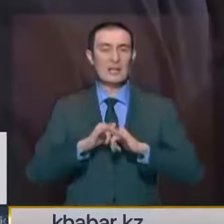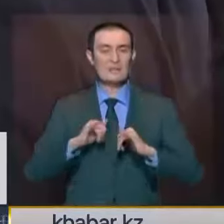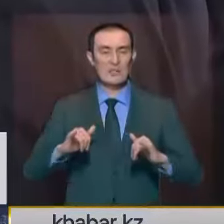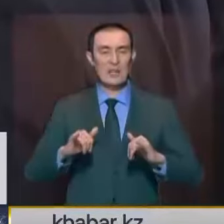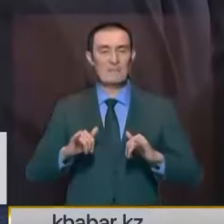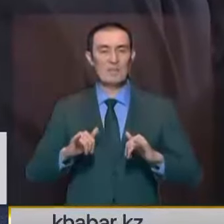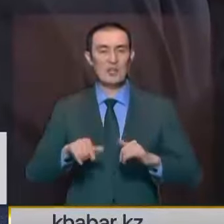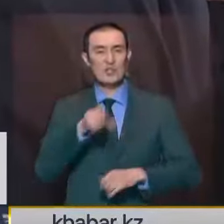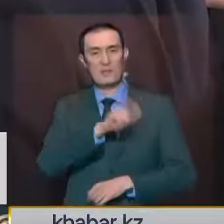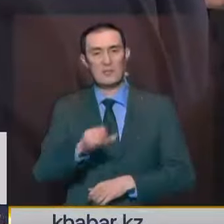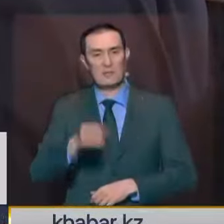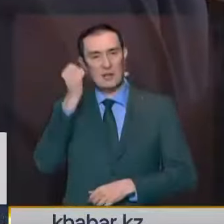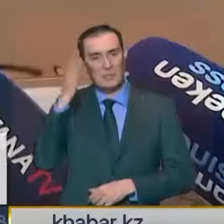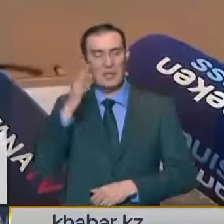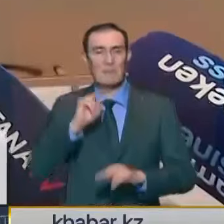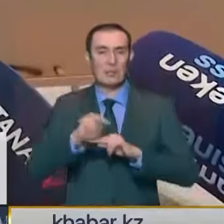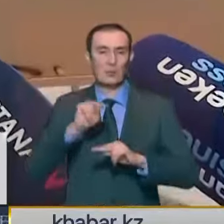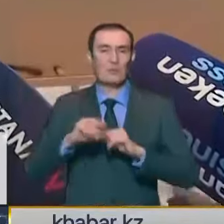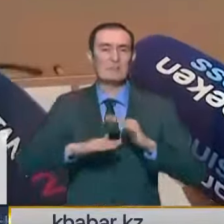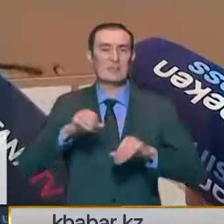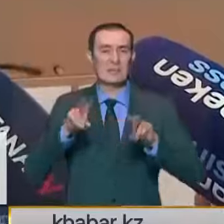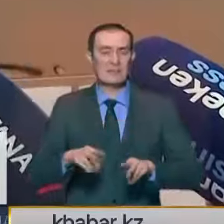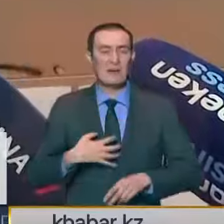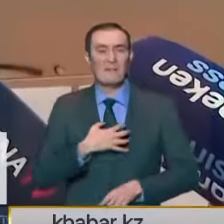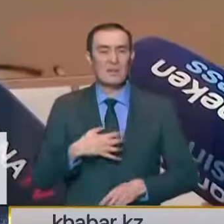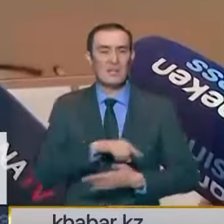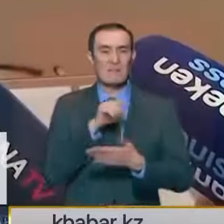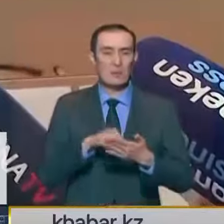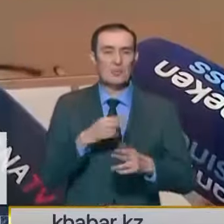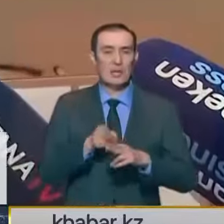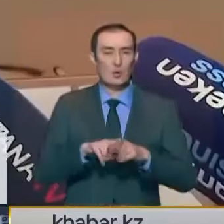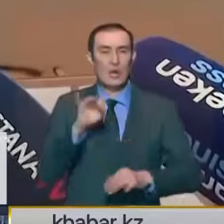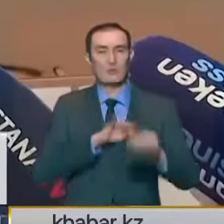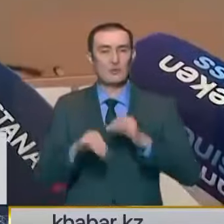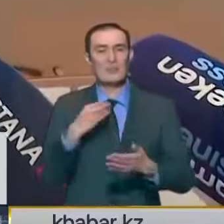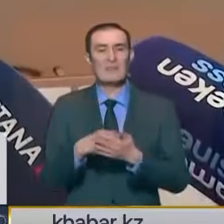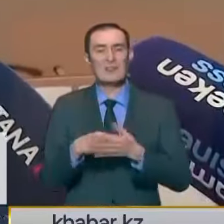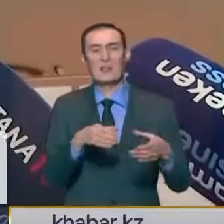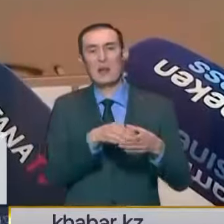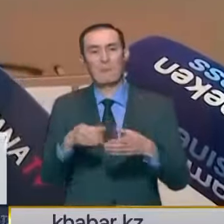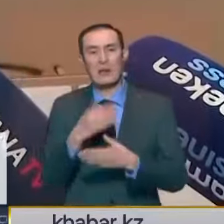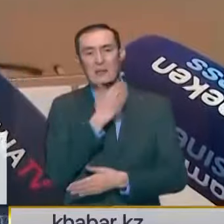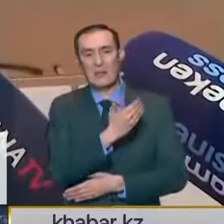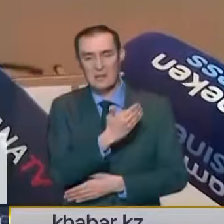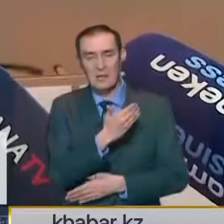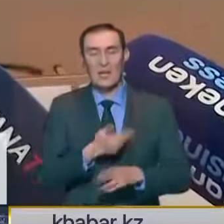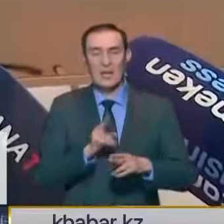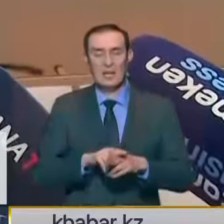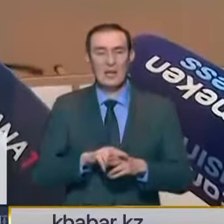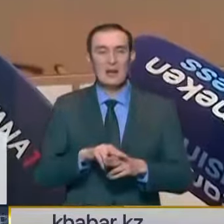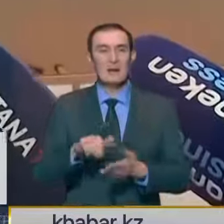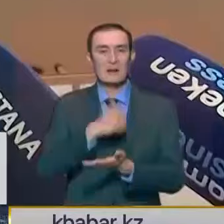человеческого капитала и подготовку кадров основные важные вопросы которые поднимают инвесторы которые важны для них Первое - это